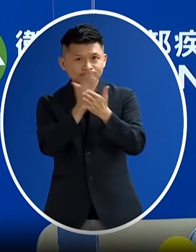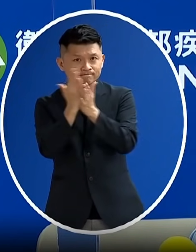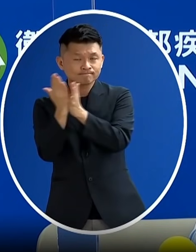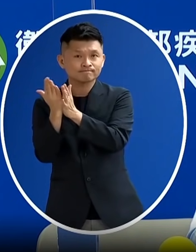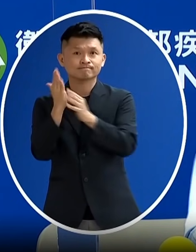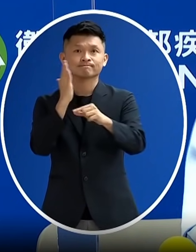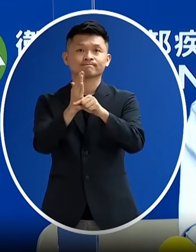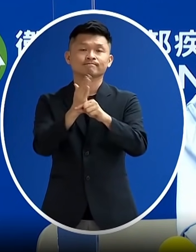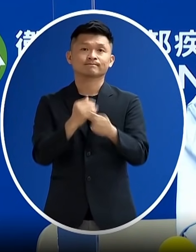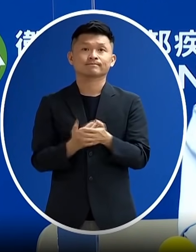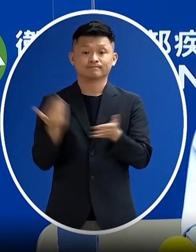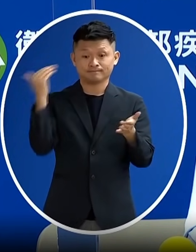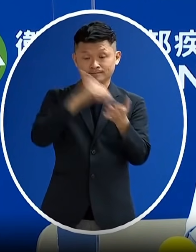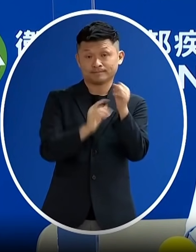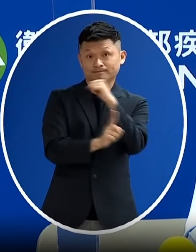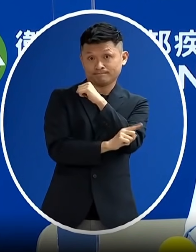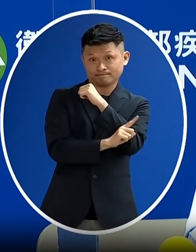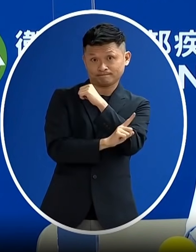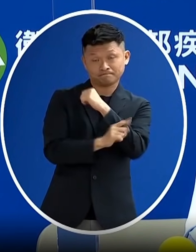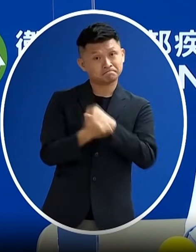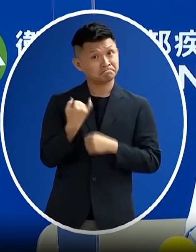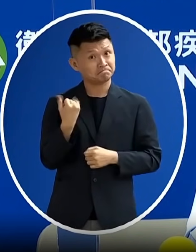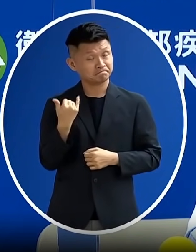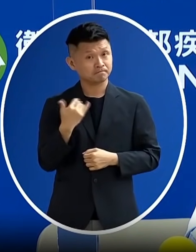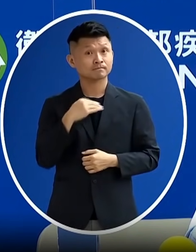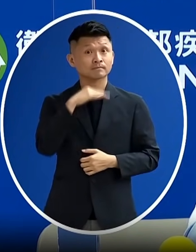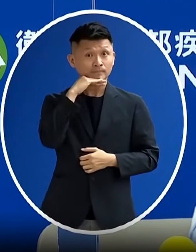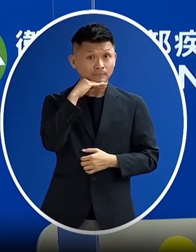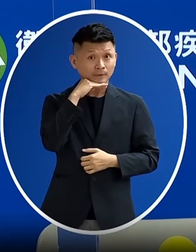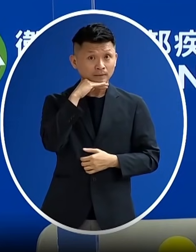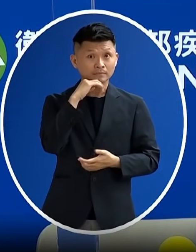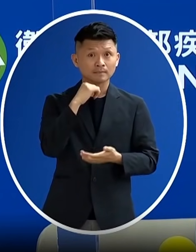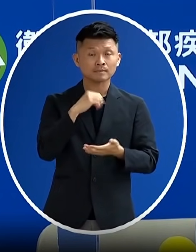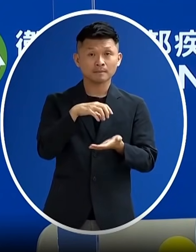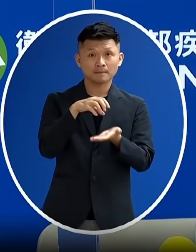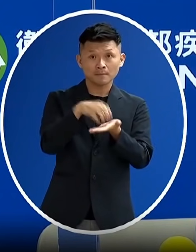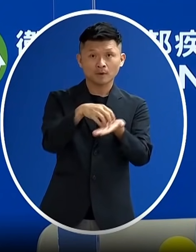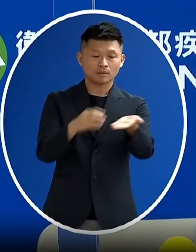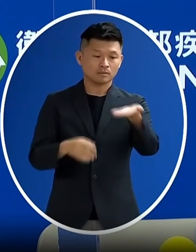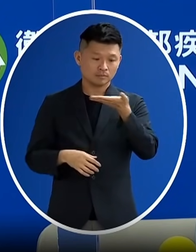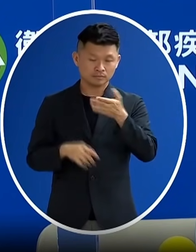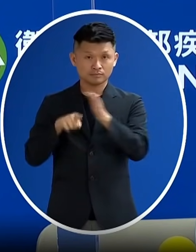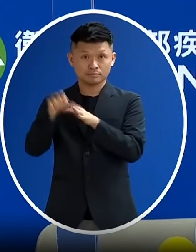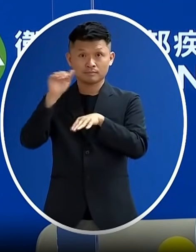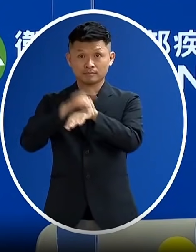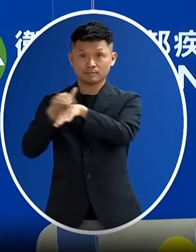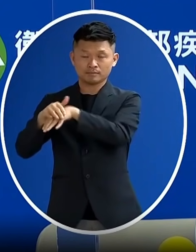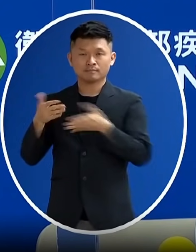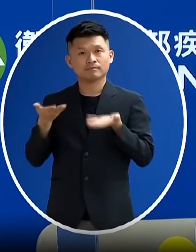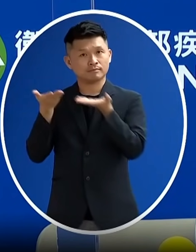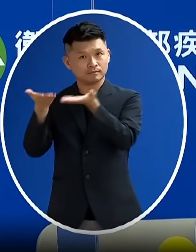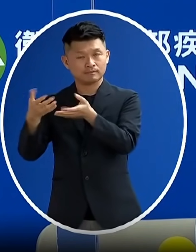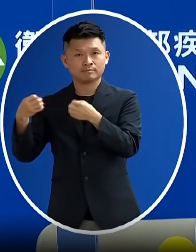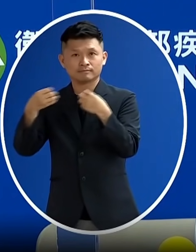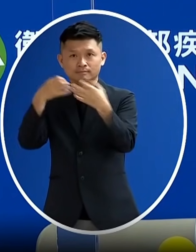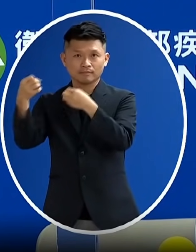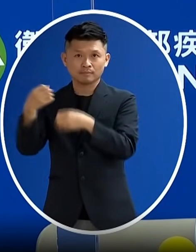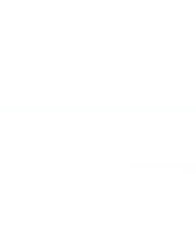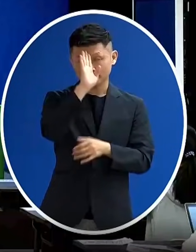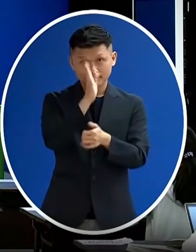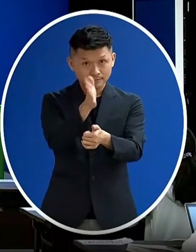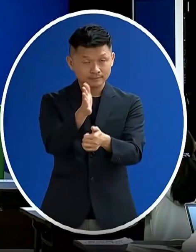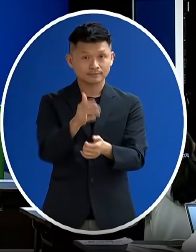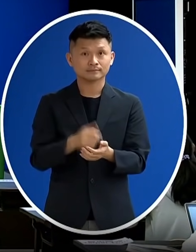后我们还是要看它的结果怎么样，但它结果出来之后还是要由专家来做讨论，再来决定我们施打的方